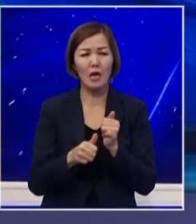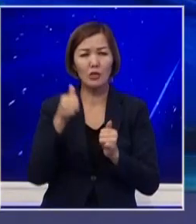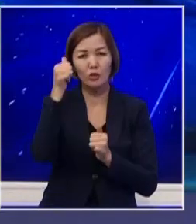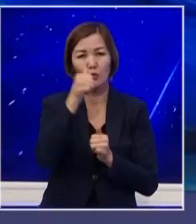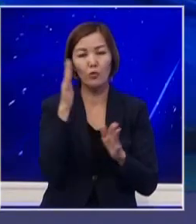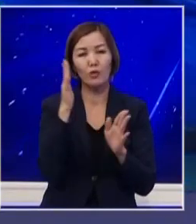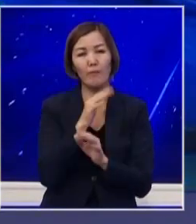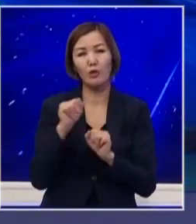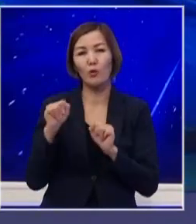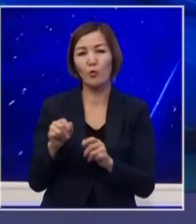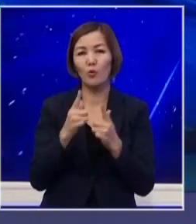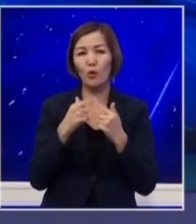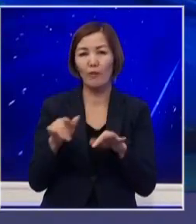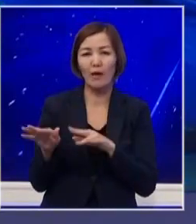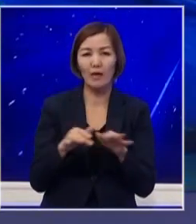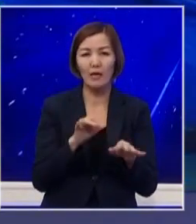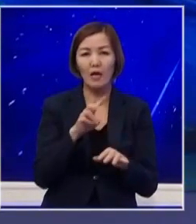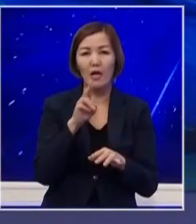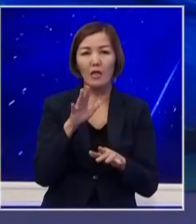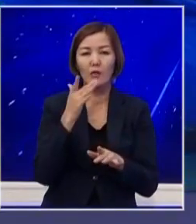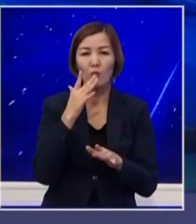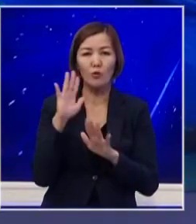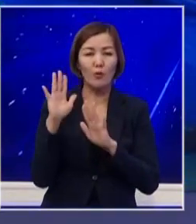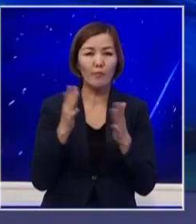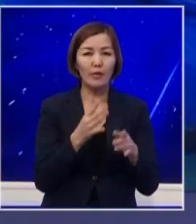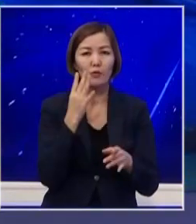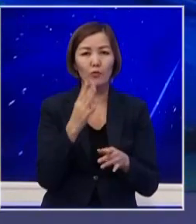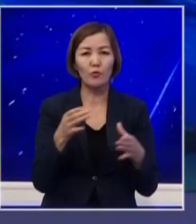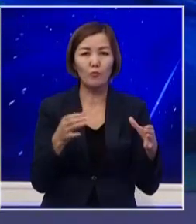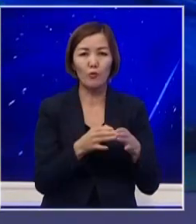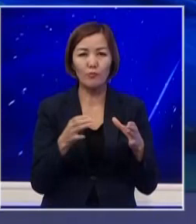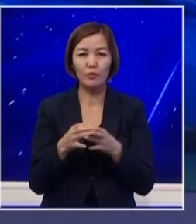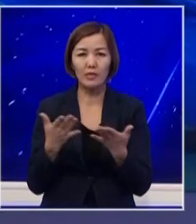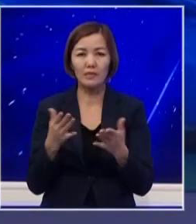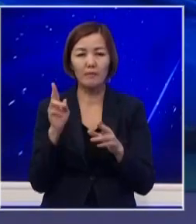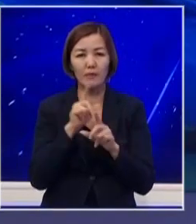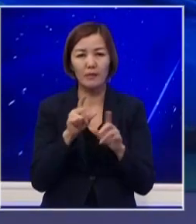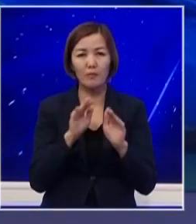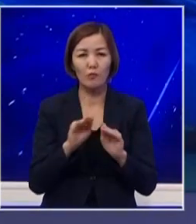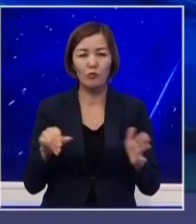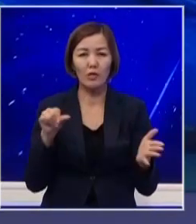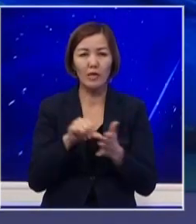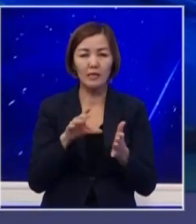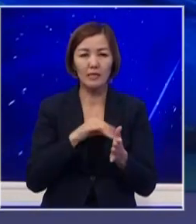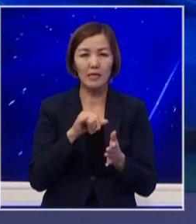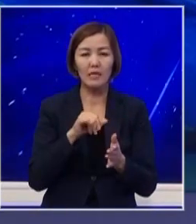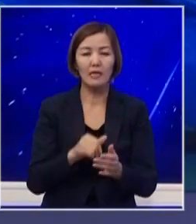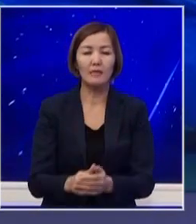мақсатында ұйымдастырылатын акцияға Алатау ұлттық табиғи паркінің 4 бөлімшесіндегі мамандар мен мектеп оқушылары қатысты.